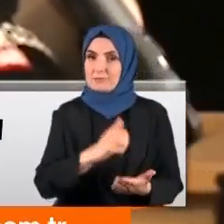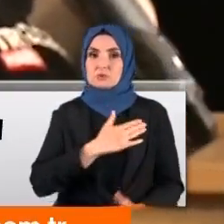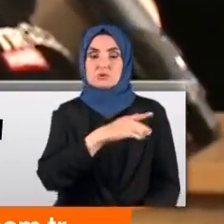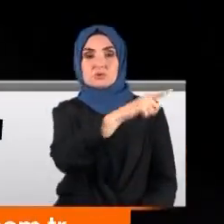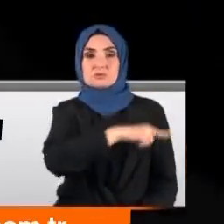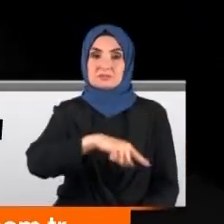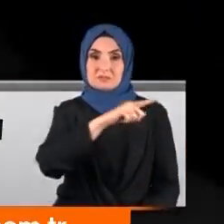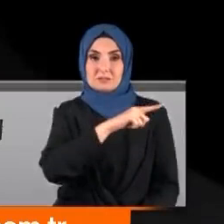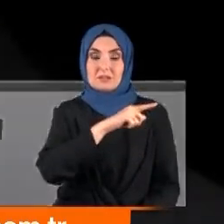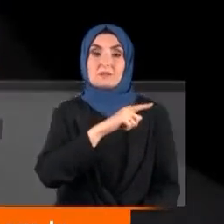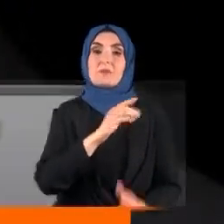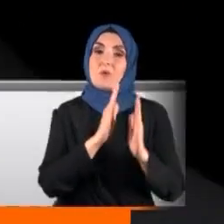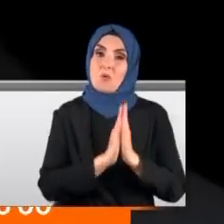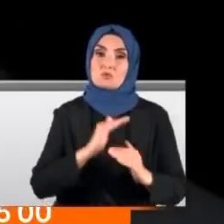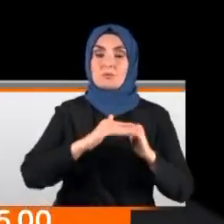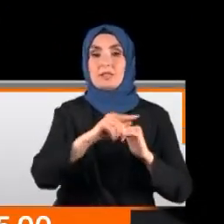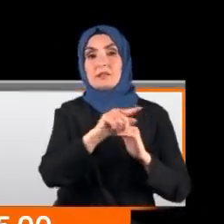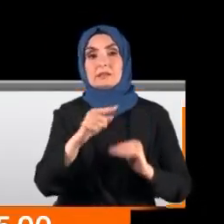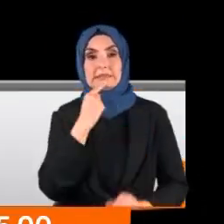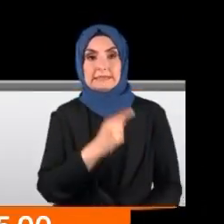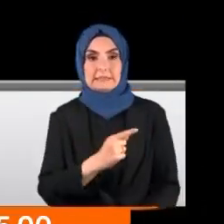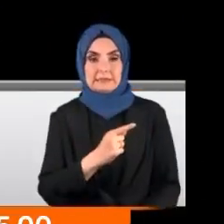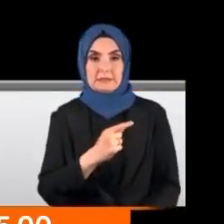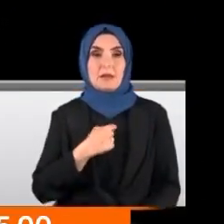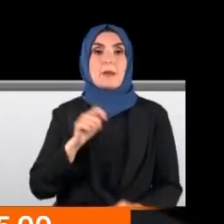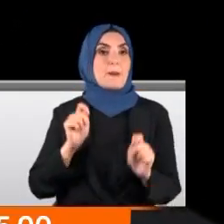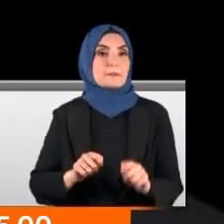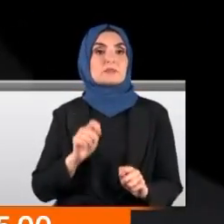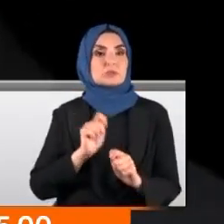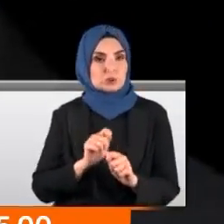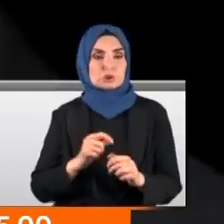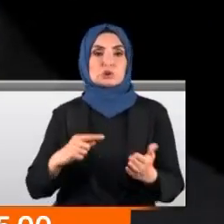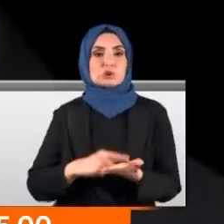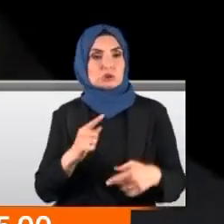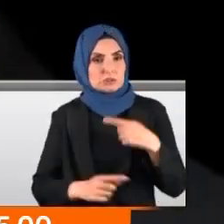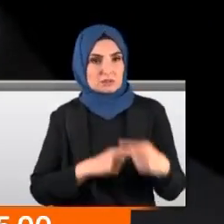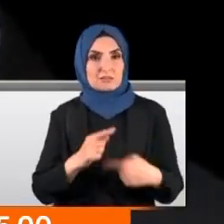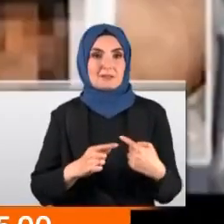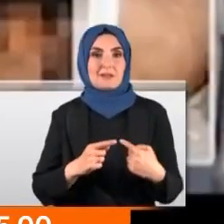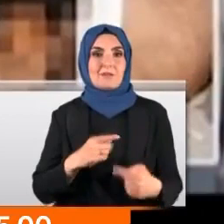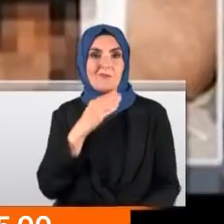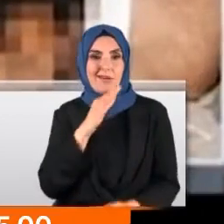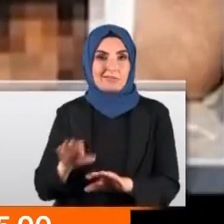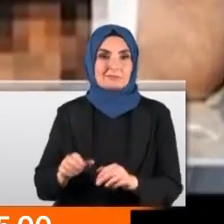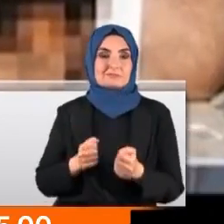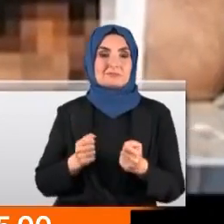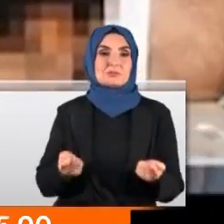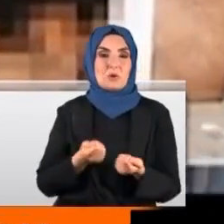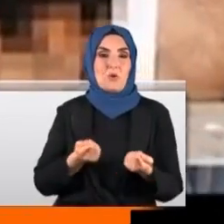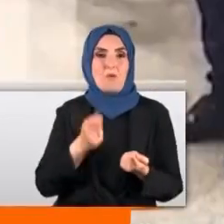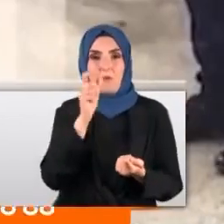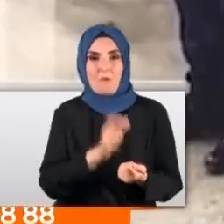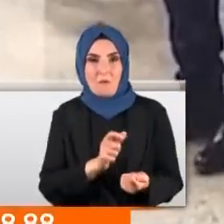çağrısıyla noktaladı. Devleti itibarsız hale getirmek, yaptığımız iş ve işlemleri istismar etmeye çalışmak elbette ki kimsenin hakkı değildir. Bu itibarla paylaştığımız